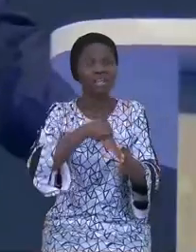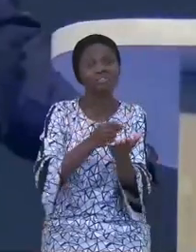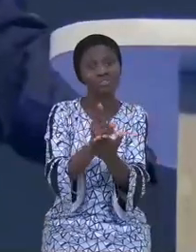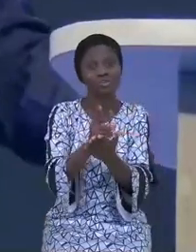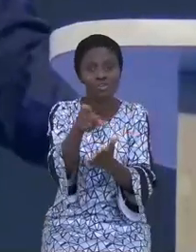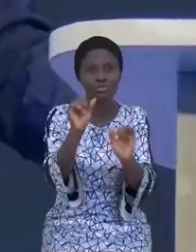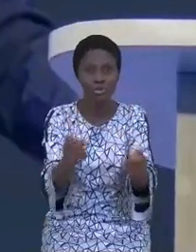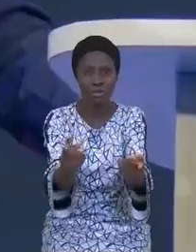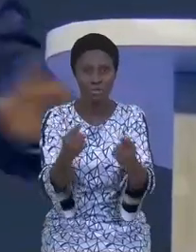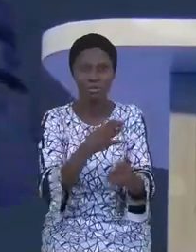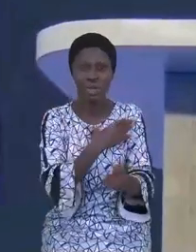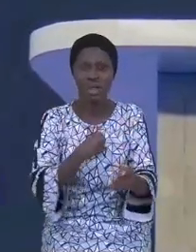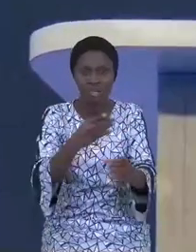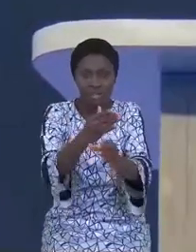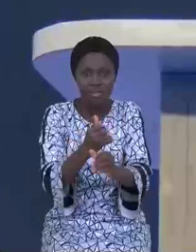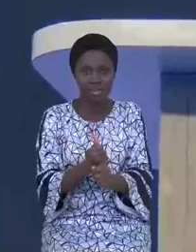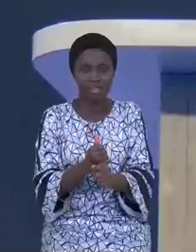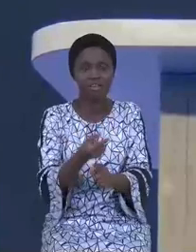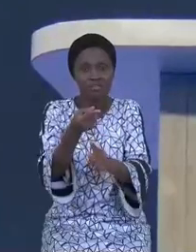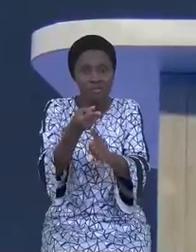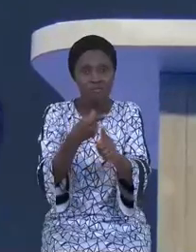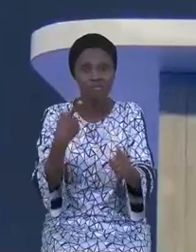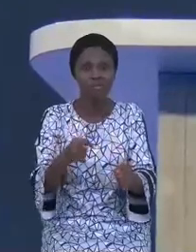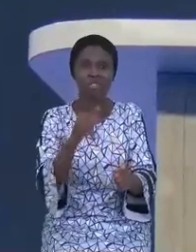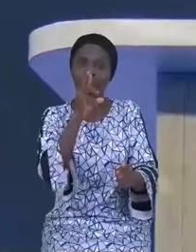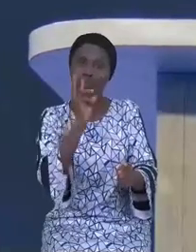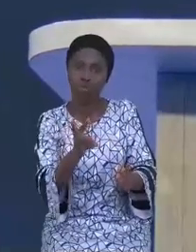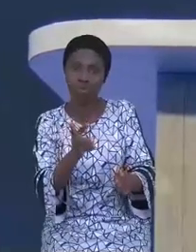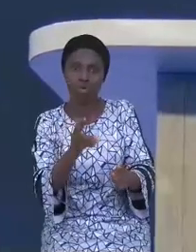Tu peux venir puiser ta part, elle est pleine.